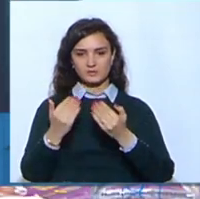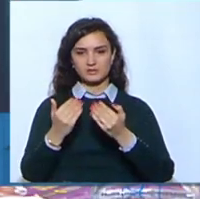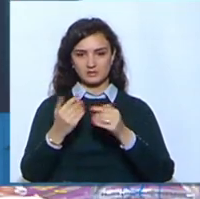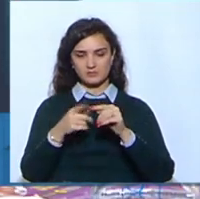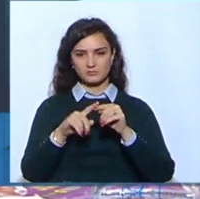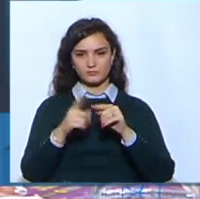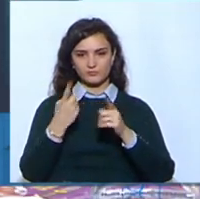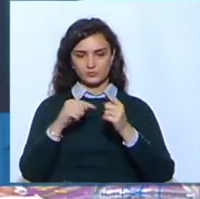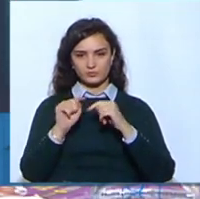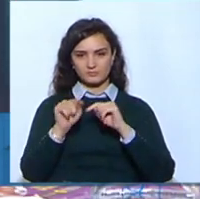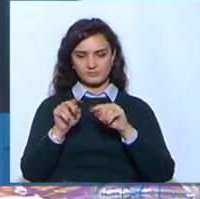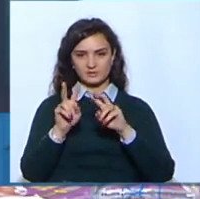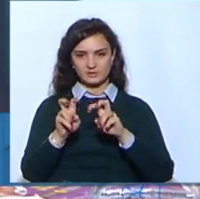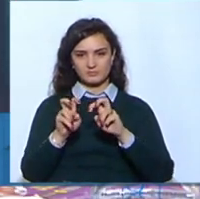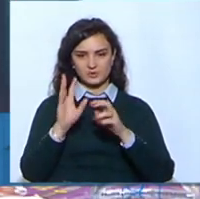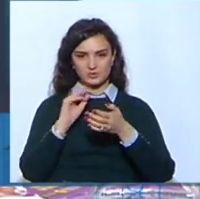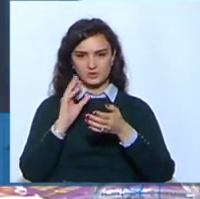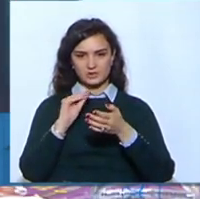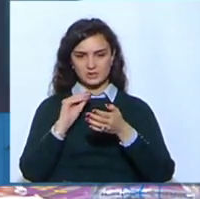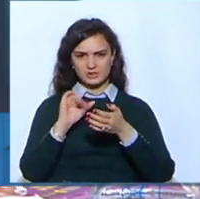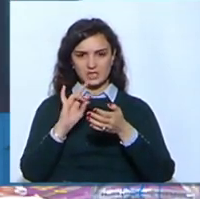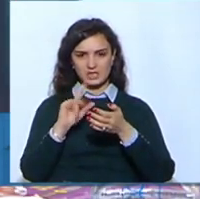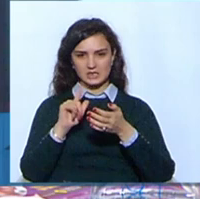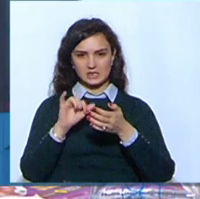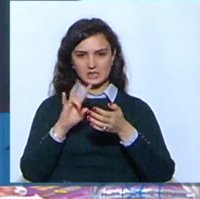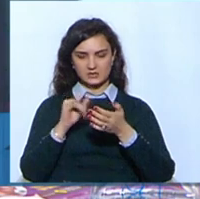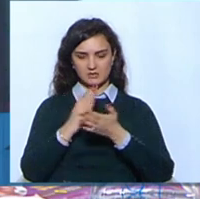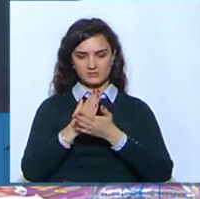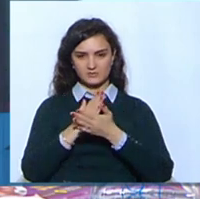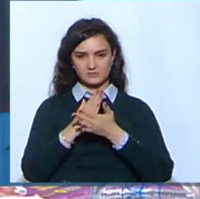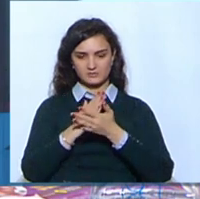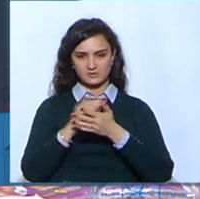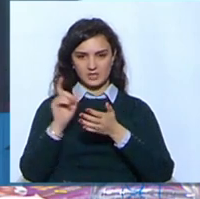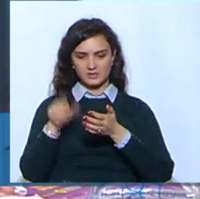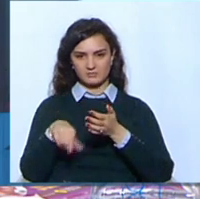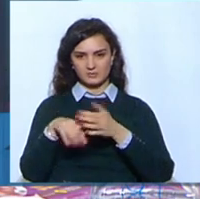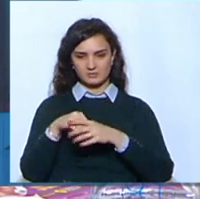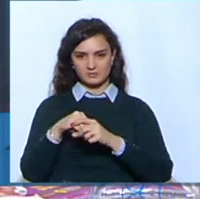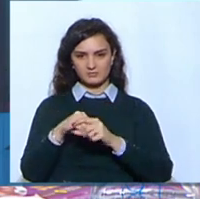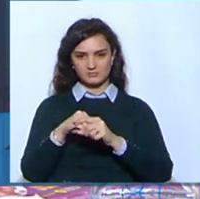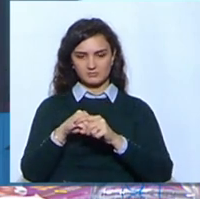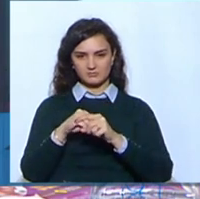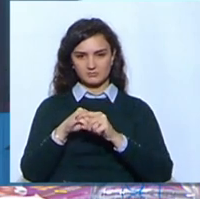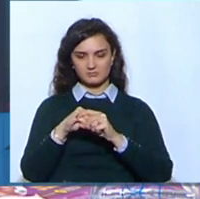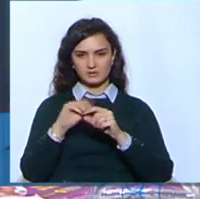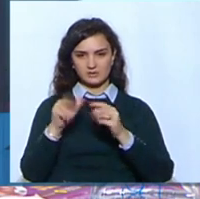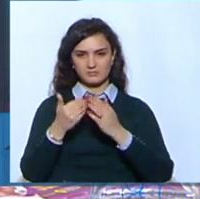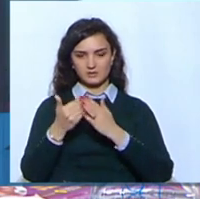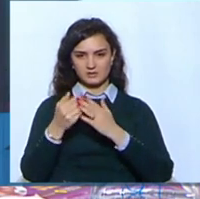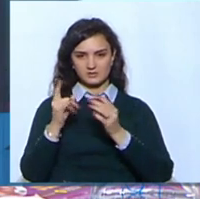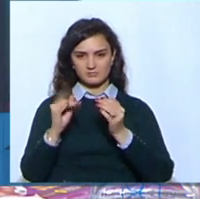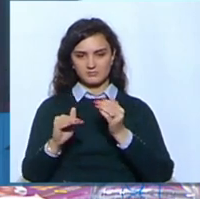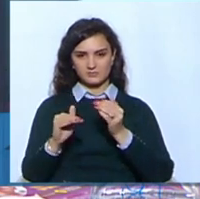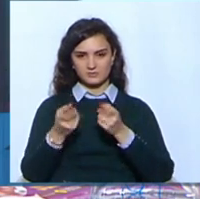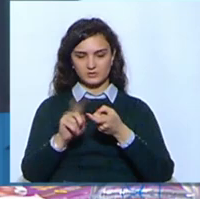და ამიტომ ვუბრუნდები ამ თემას. როდესაც ანგინა აქვს ადამიანს და მაგალითად